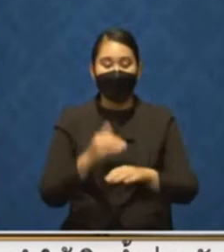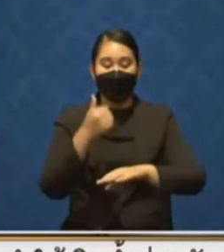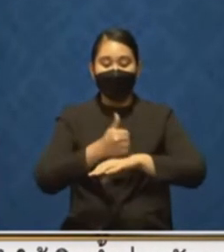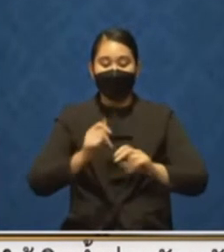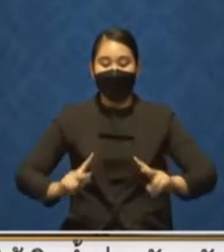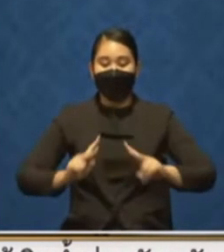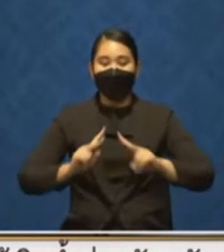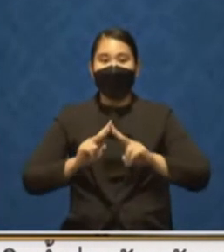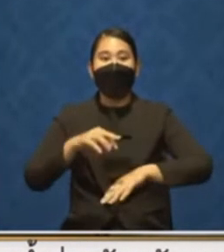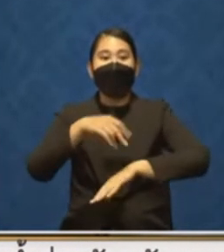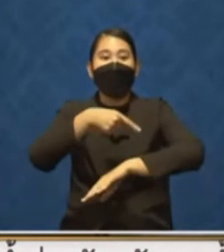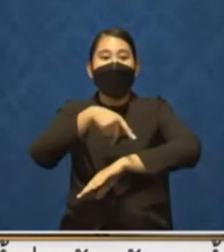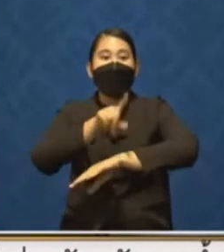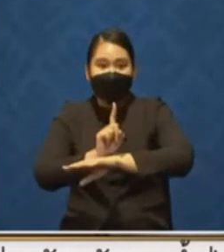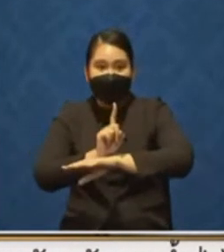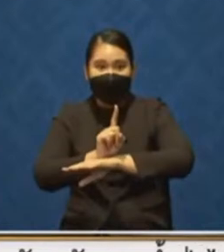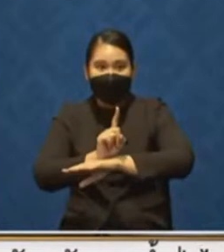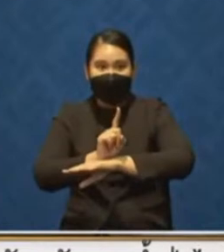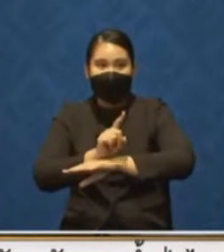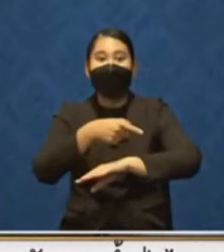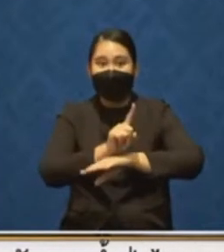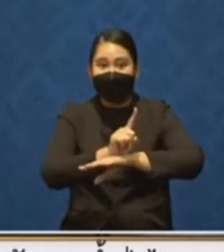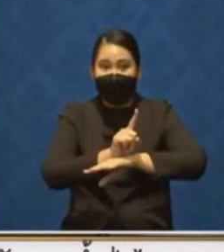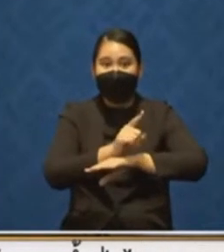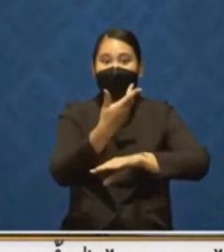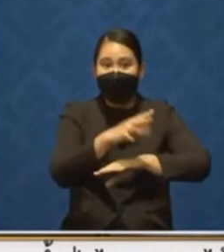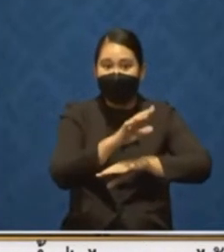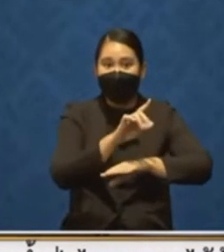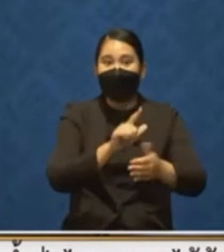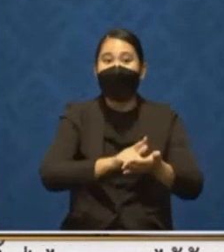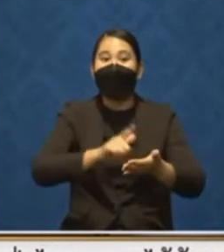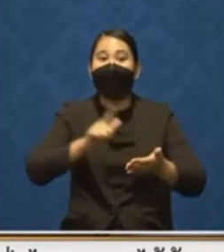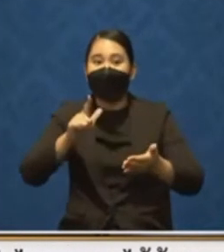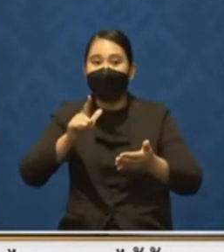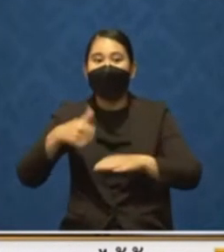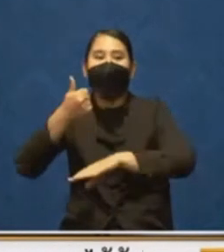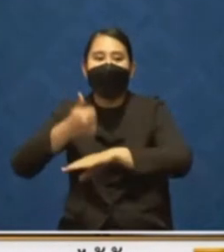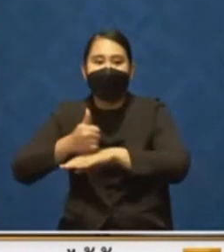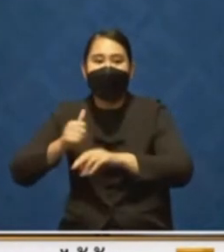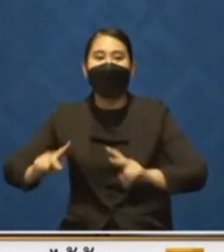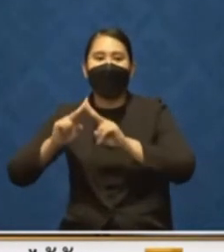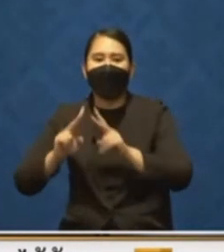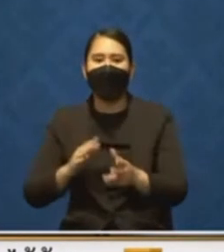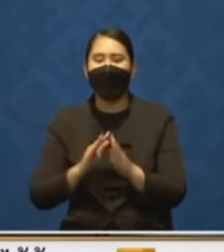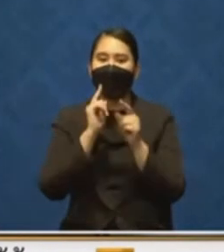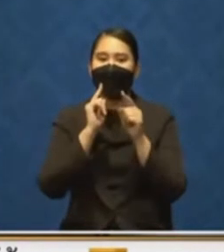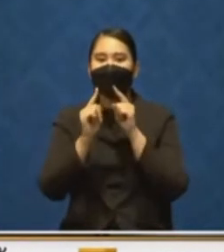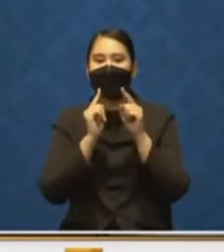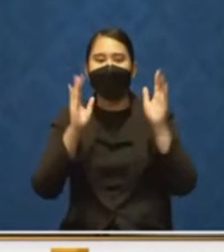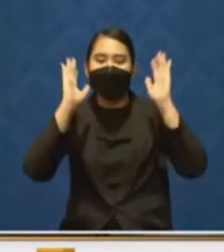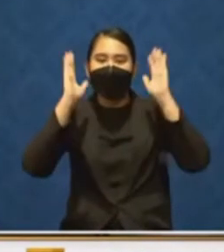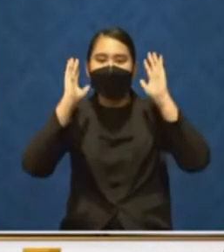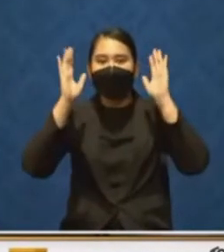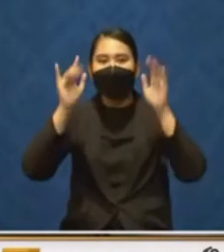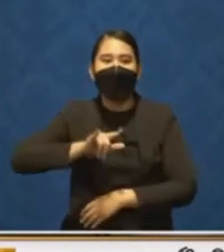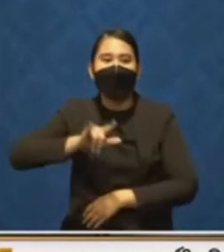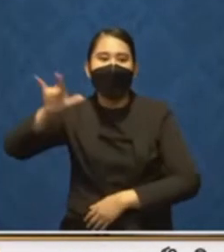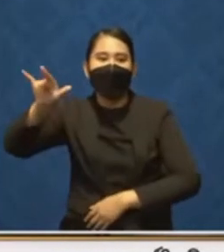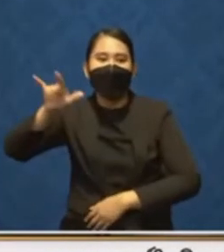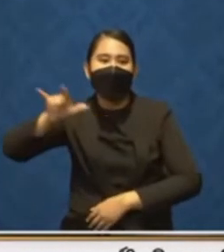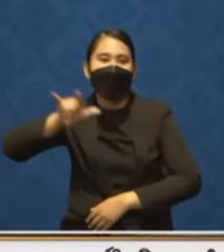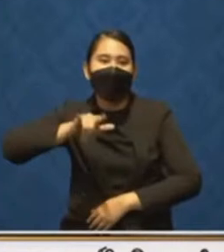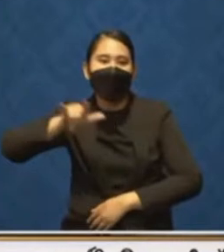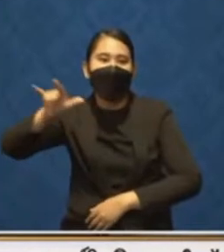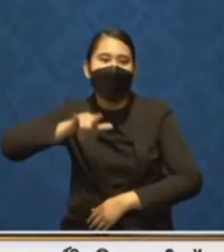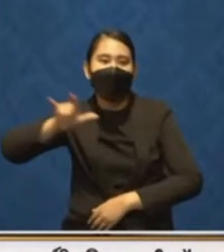ประธานบริษัทนี้ก่อนจะมาเป็นรองนายกรัฐมนตรีได้เป็นประธานบริษัทนี้ไปดูไปเจรจาความไปที่เซ็ตไม่รู้กี่รอบบินไปแสงเปิดตั้งเปิดไป